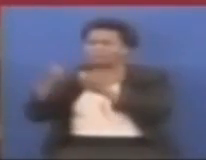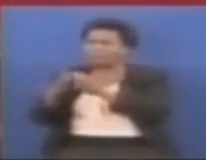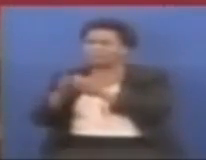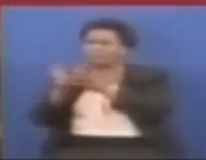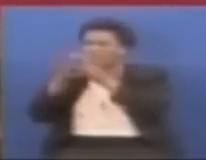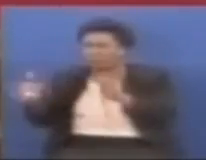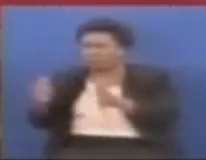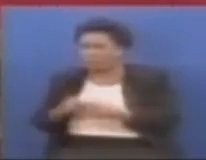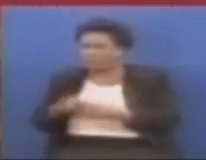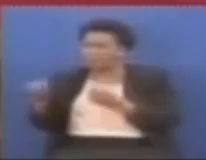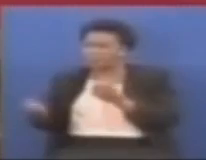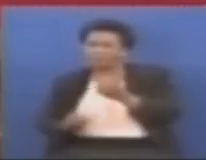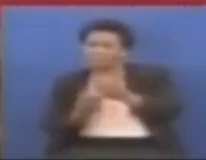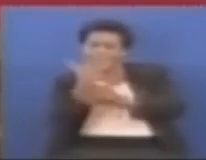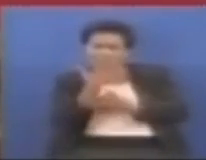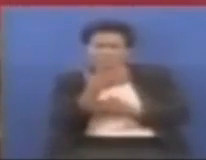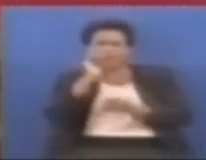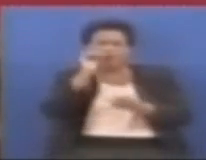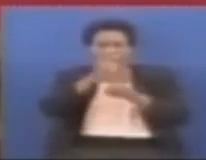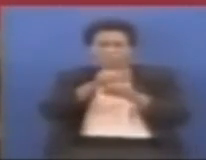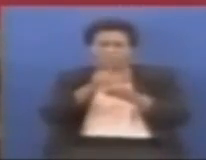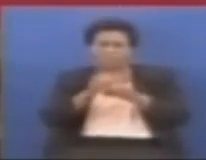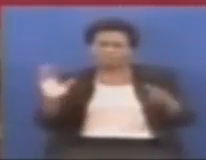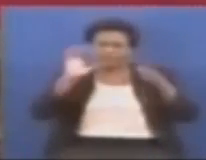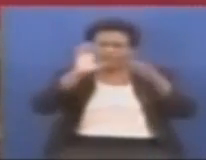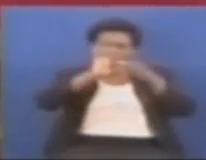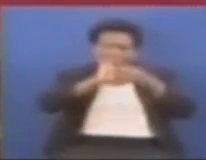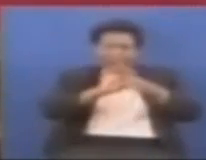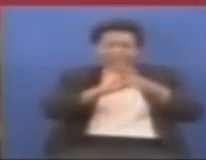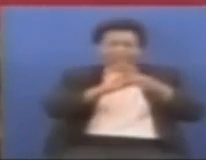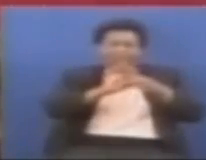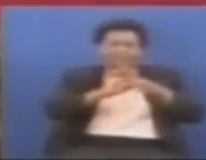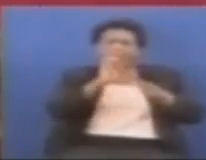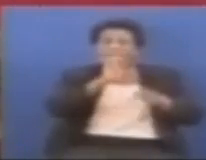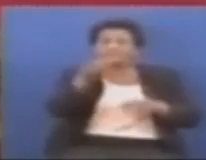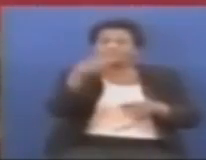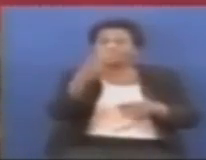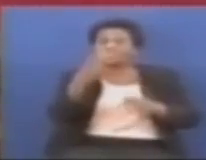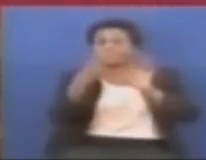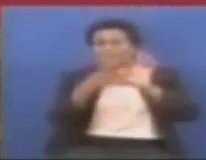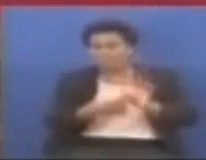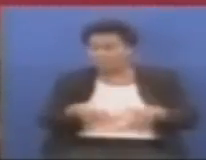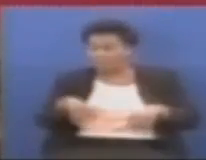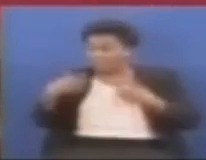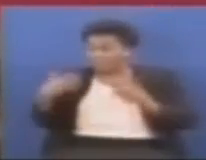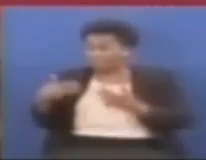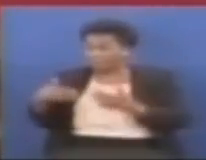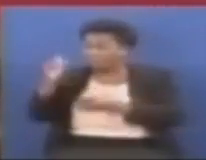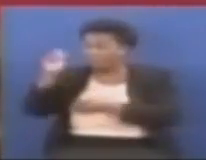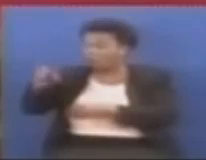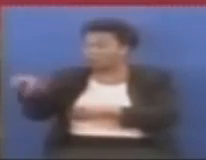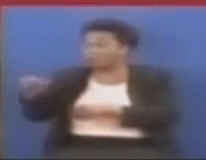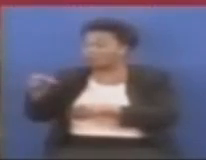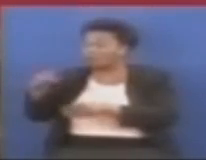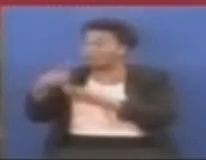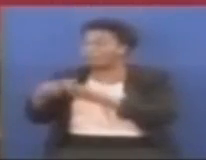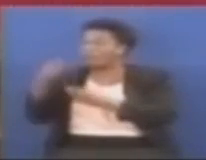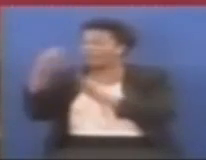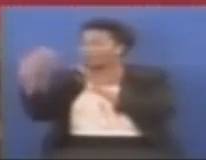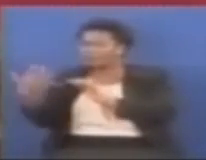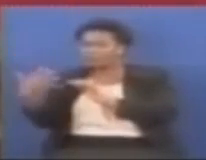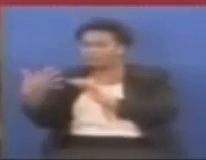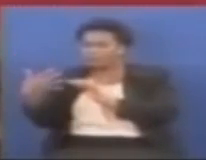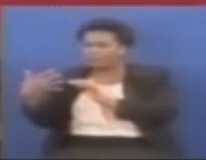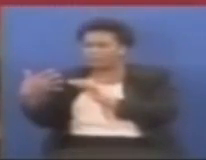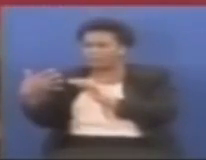wamepatiwa umeme katika vijiji 35. Mpango unaoendelea sasa hivi ni ujazilizi awamu ya pili kwenye mikoa